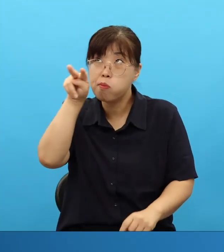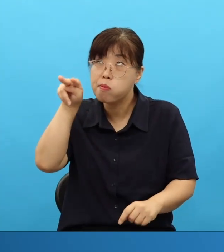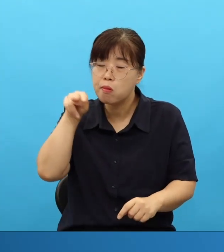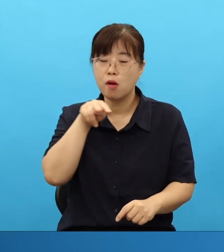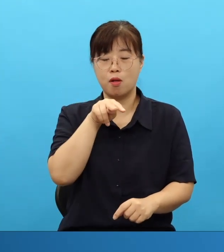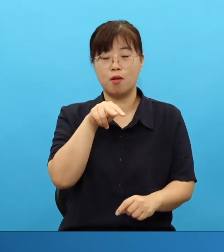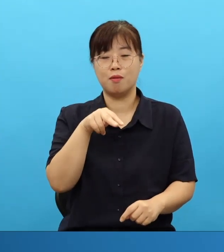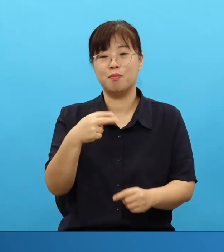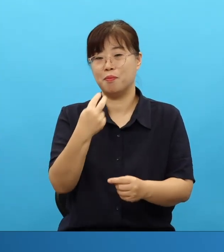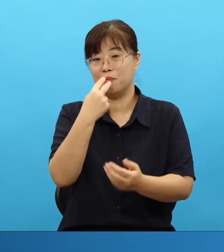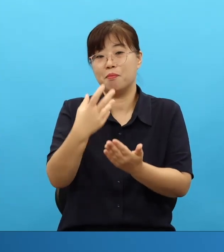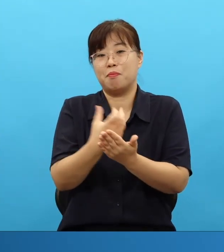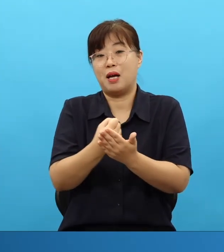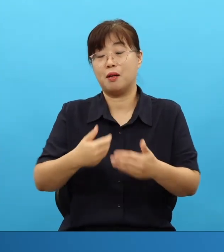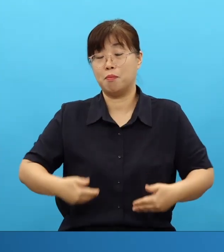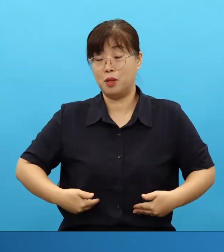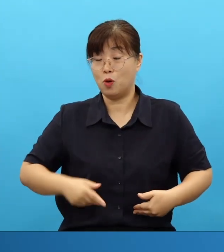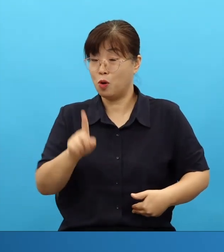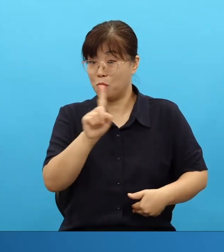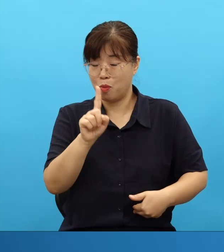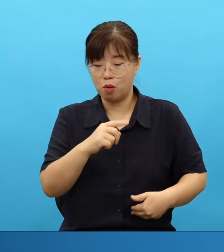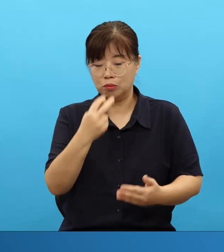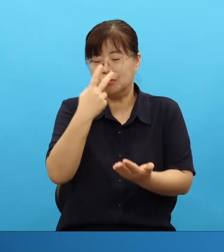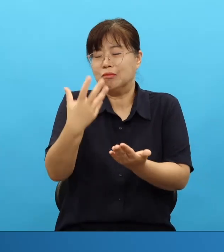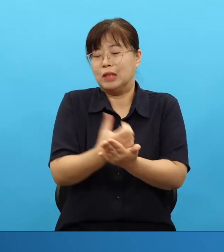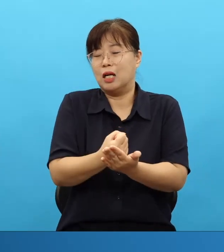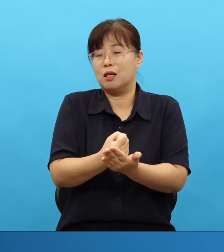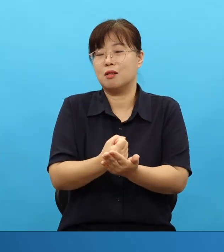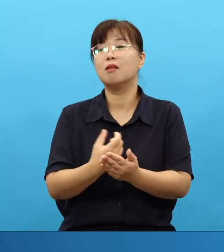빨리 상황을 판단하는 거죠